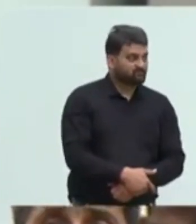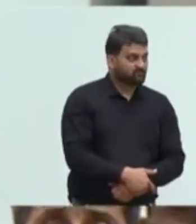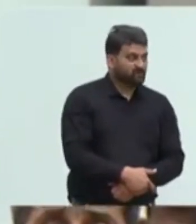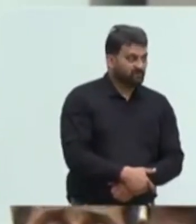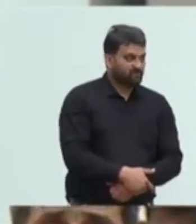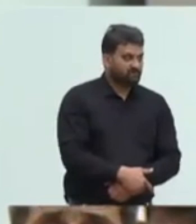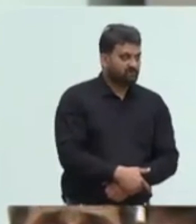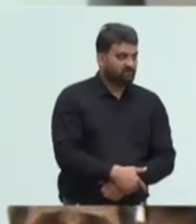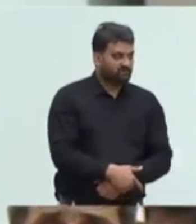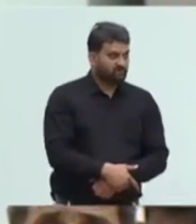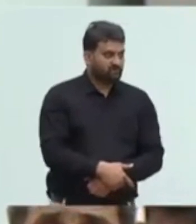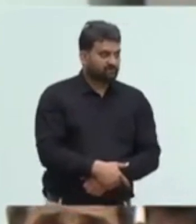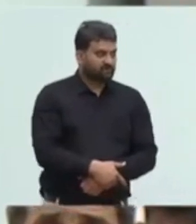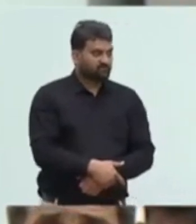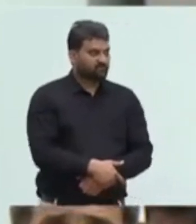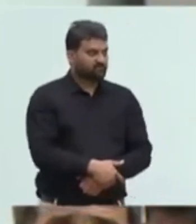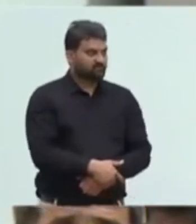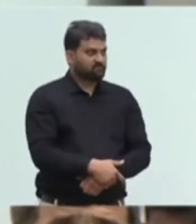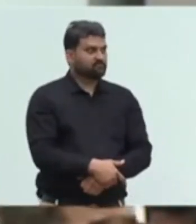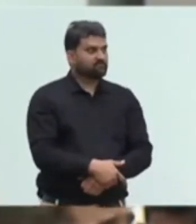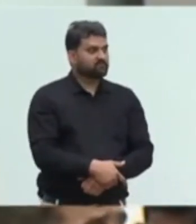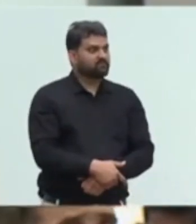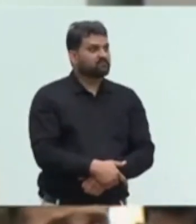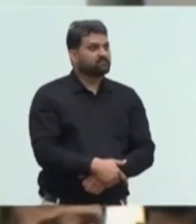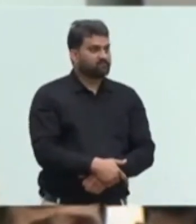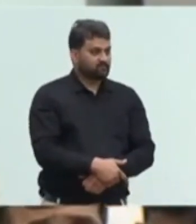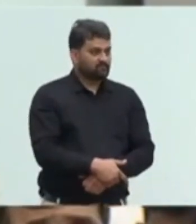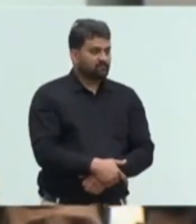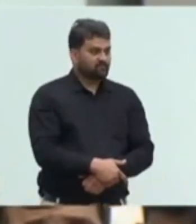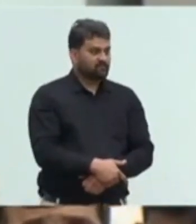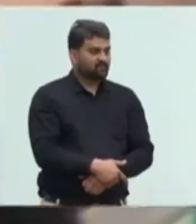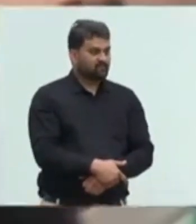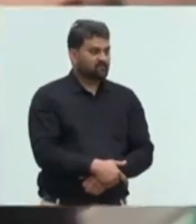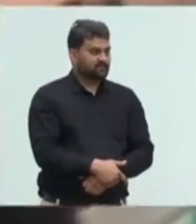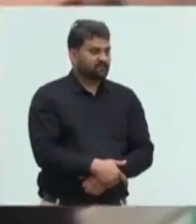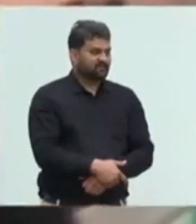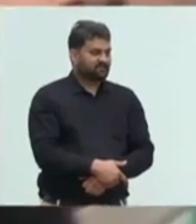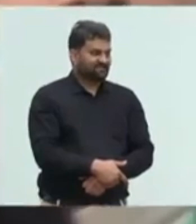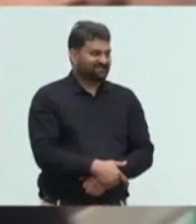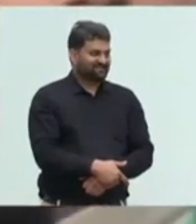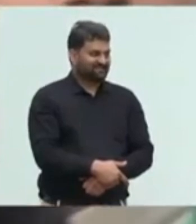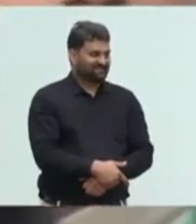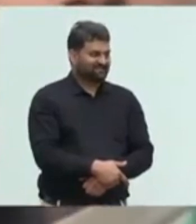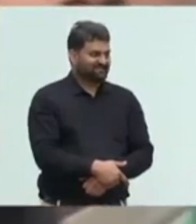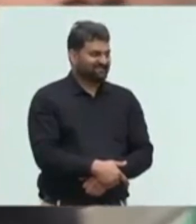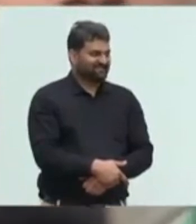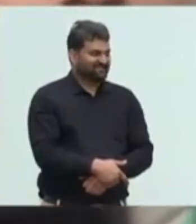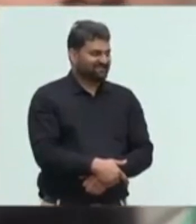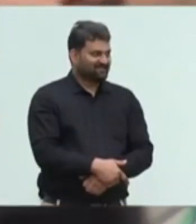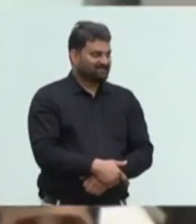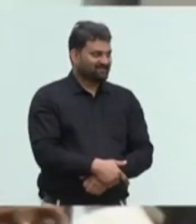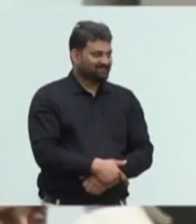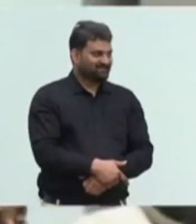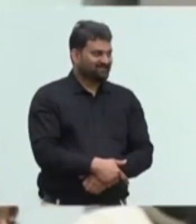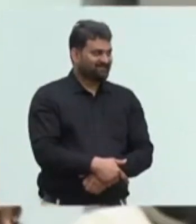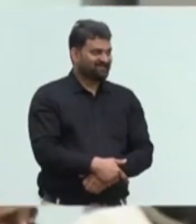चार बार अब विदेश जा चुका हूं जितने के लिए और मुझे मैं यह हमेशा नीचे रहता है